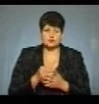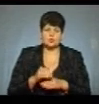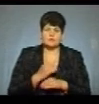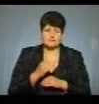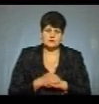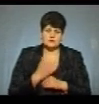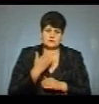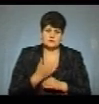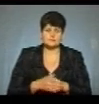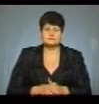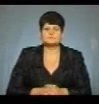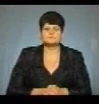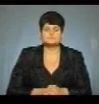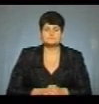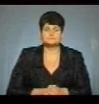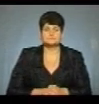будь ласка, запитуйте.